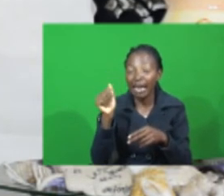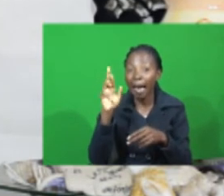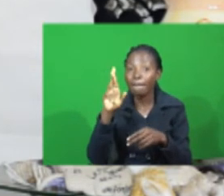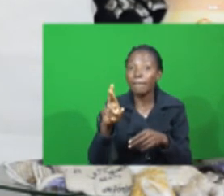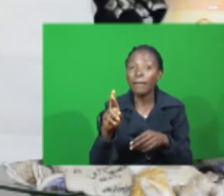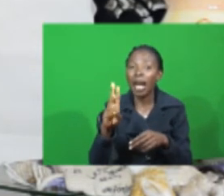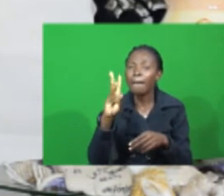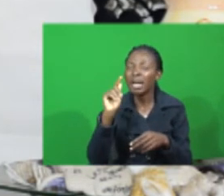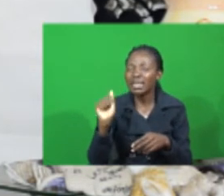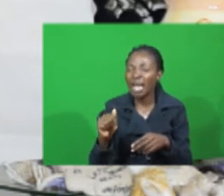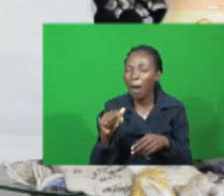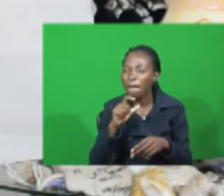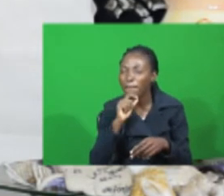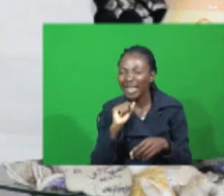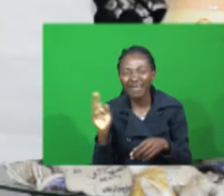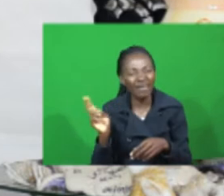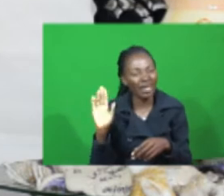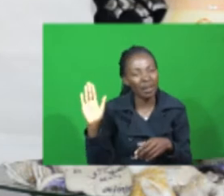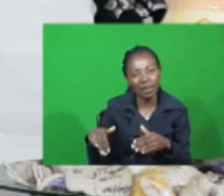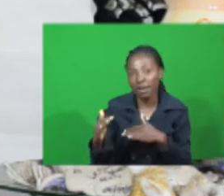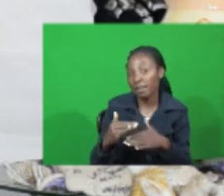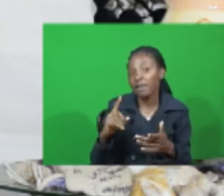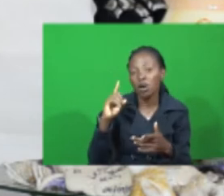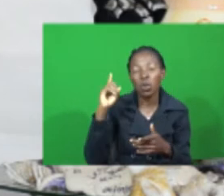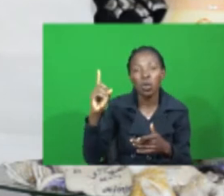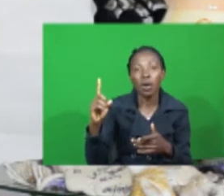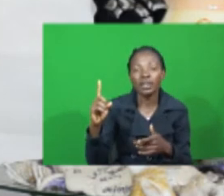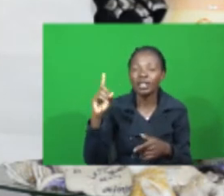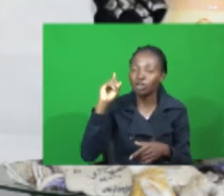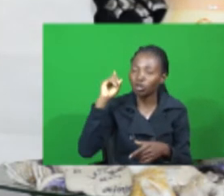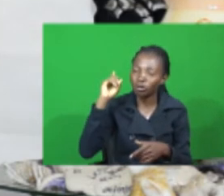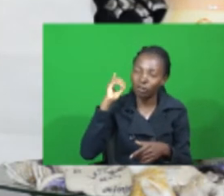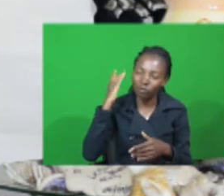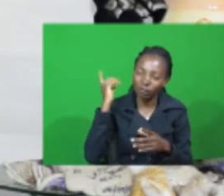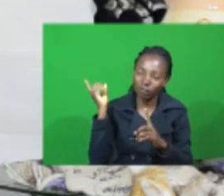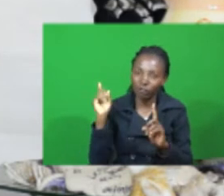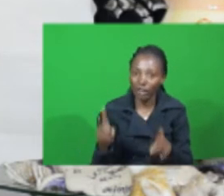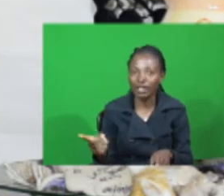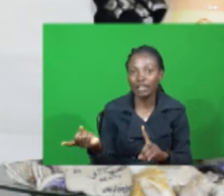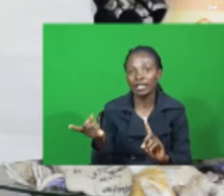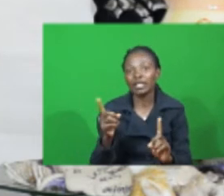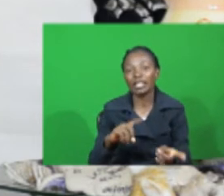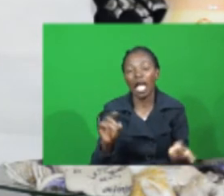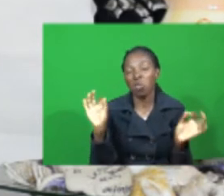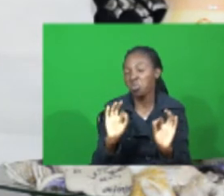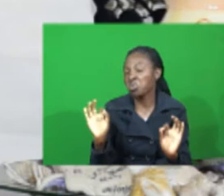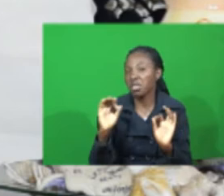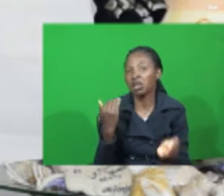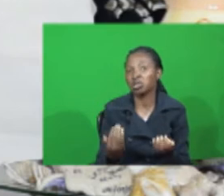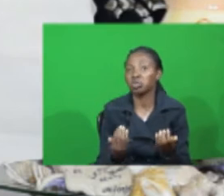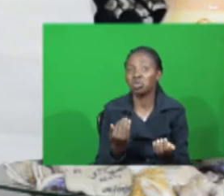mukomana anga akaipa aitadzira Mwari. Saka akabva akurumidza kufa. Akafa mukomana.